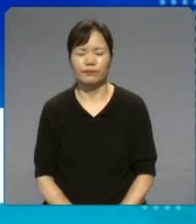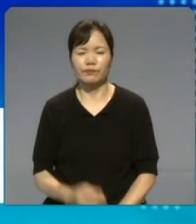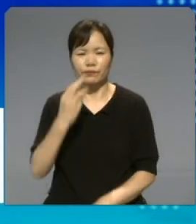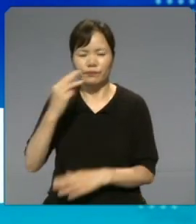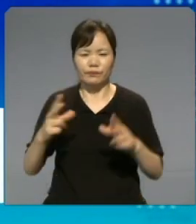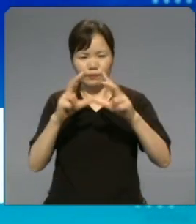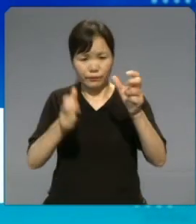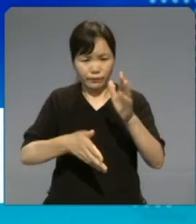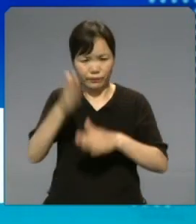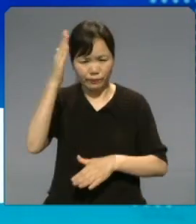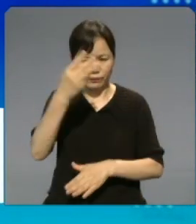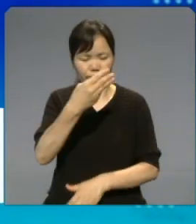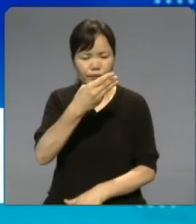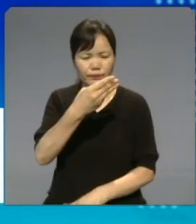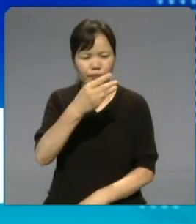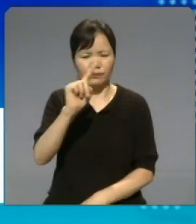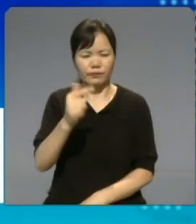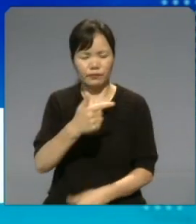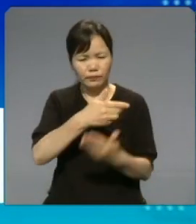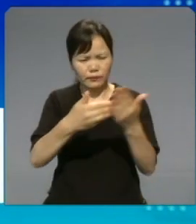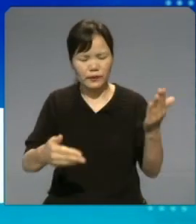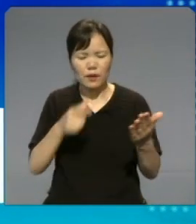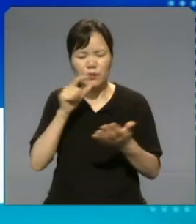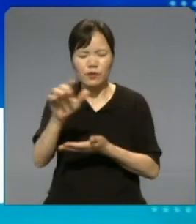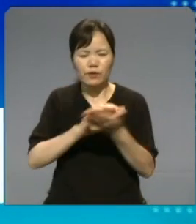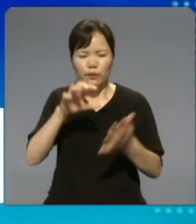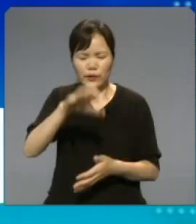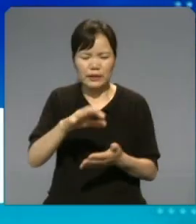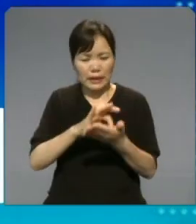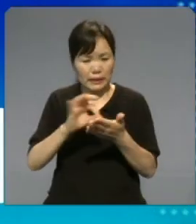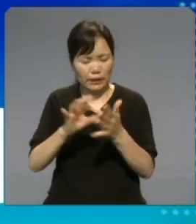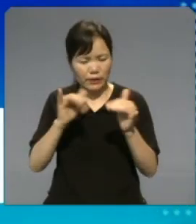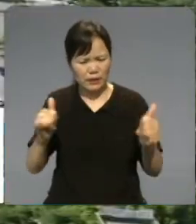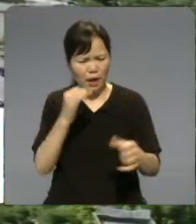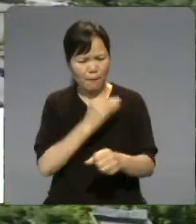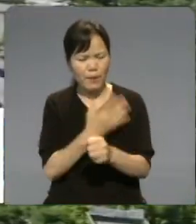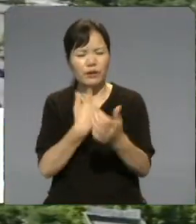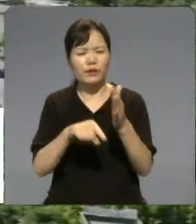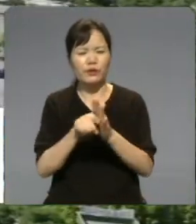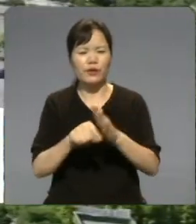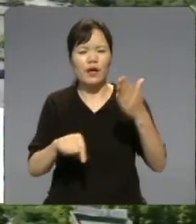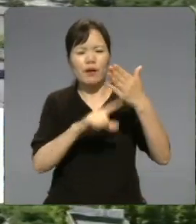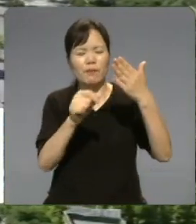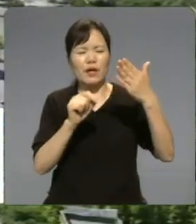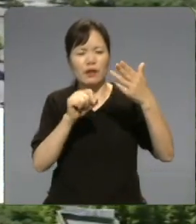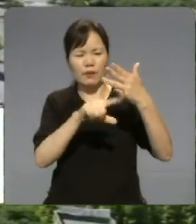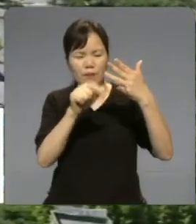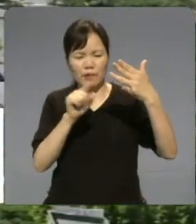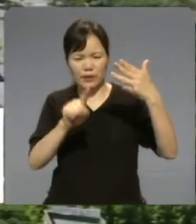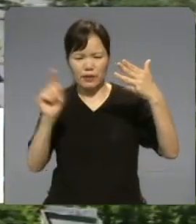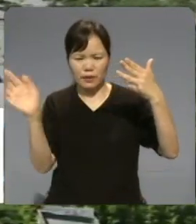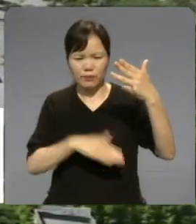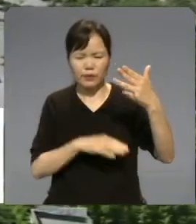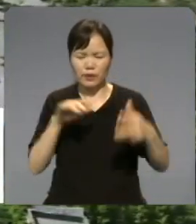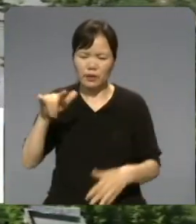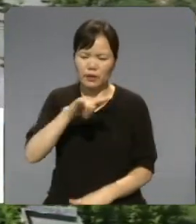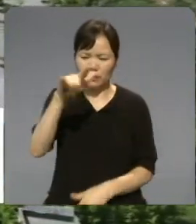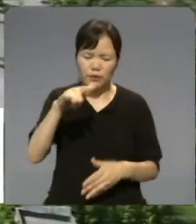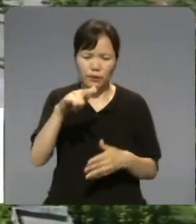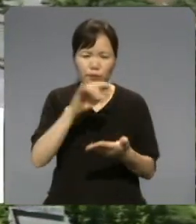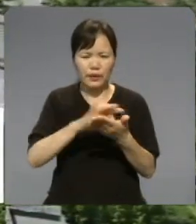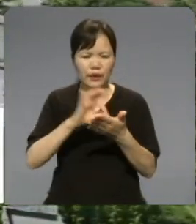경기 성남시는 탄천 물놀이장 이용 시민들의 편의를 위해 다음 달 1일부터 드론을 활용한 배송 유료